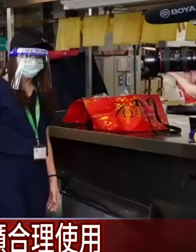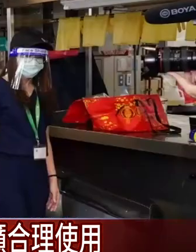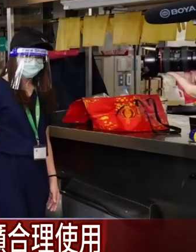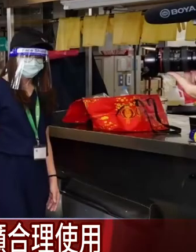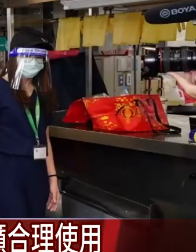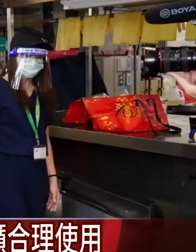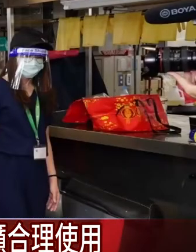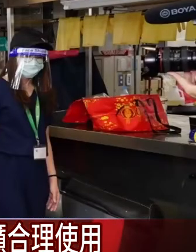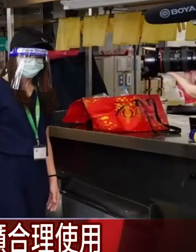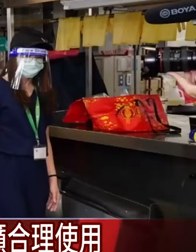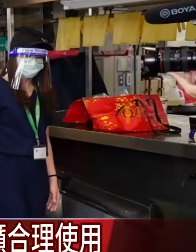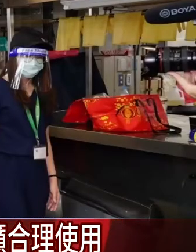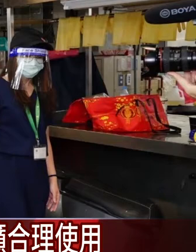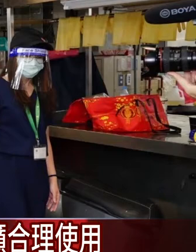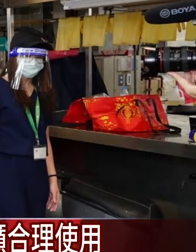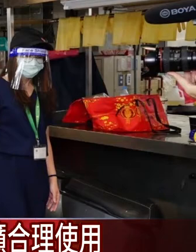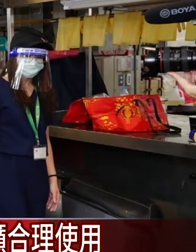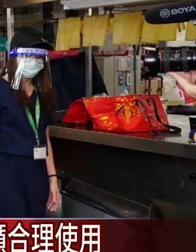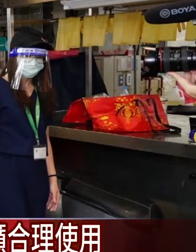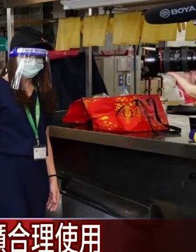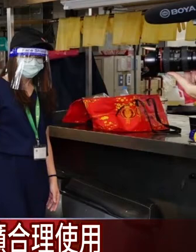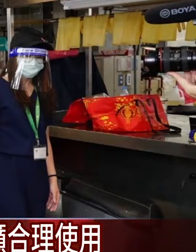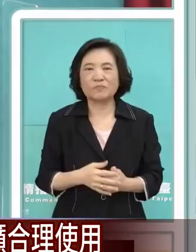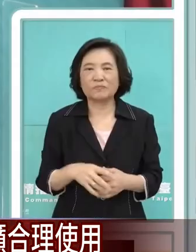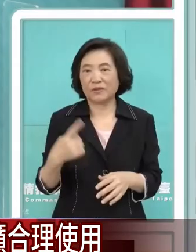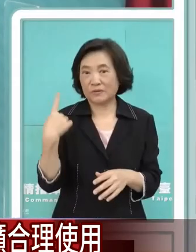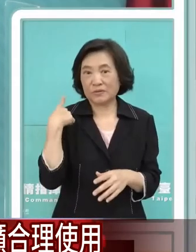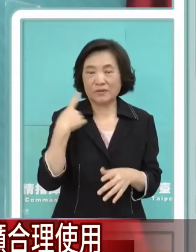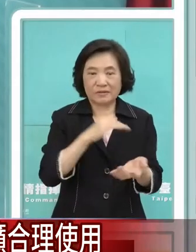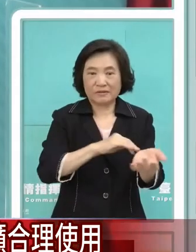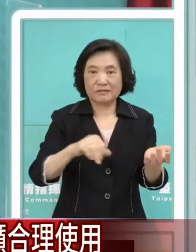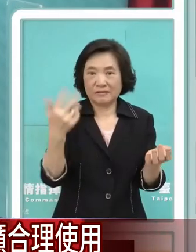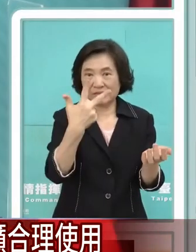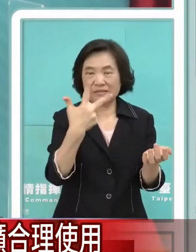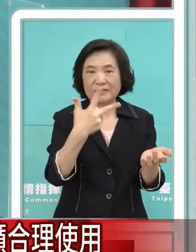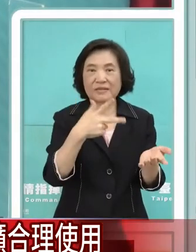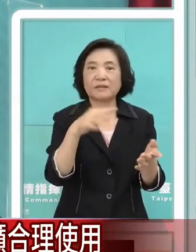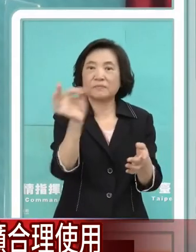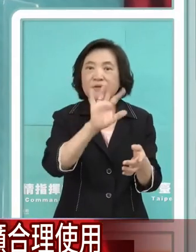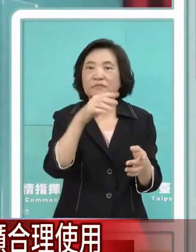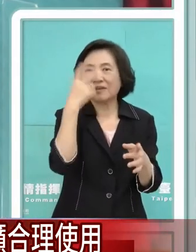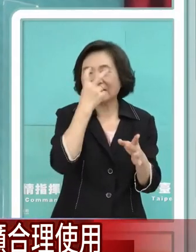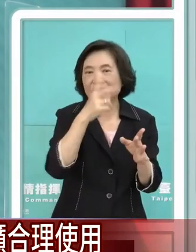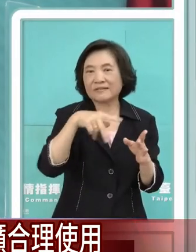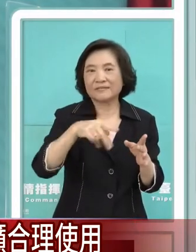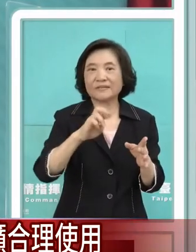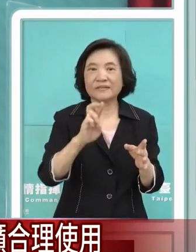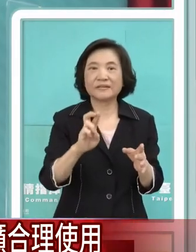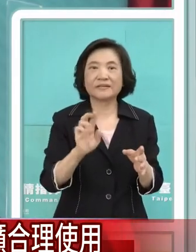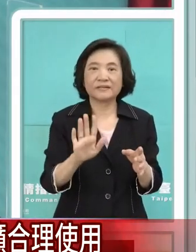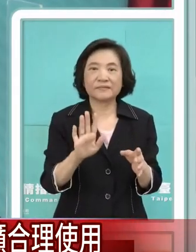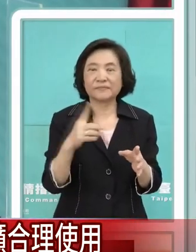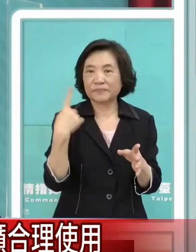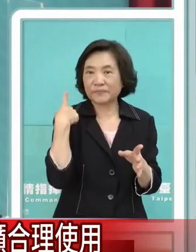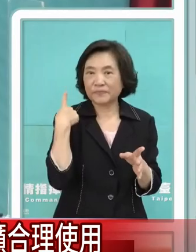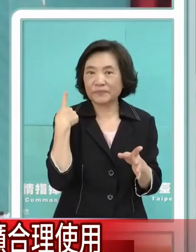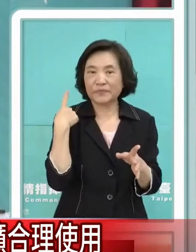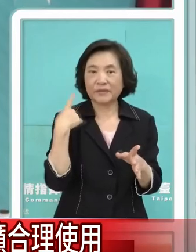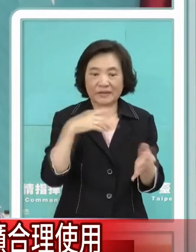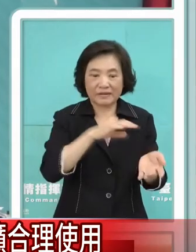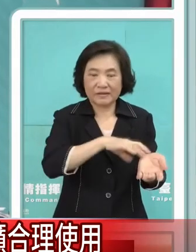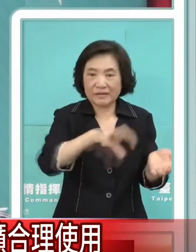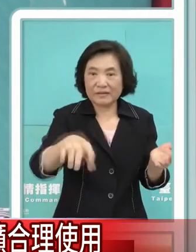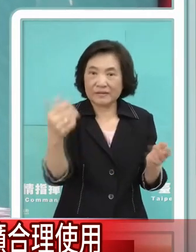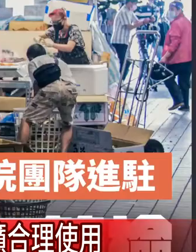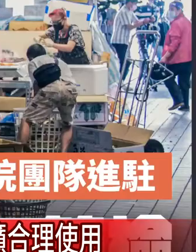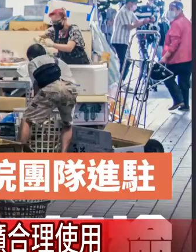确有找出确诊者。 是我们的七家医院提供 PCR 的免费检测，那当昨天的七个院区是